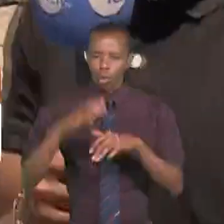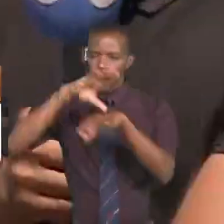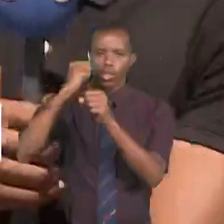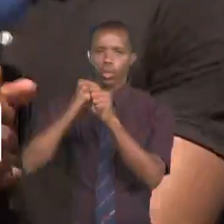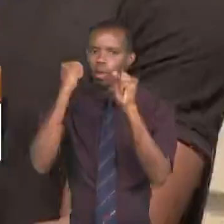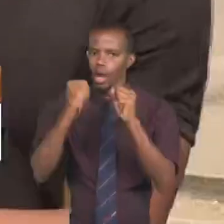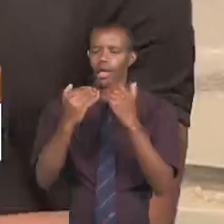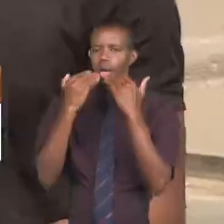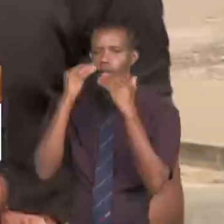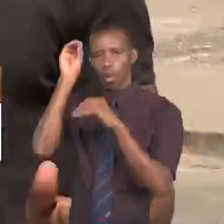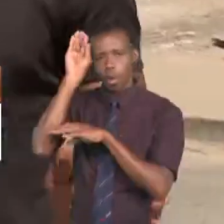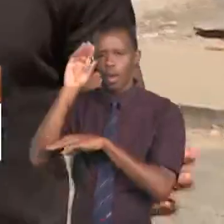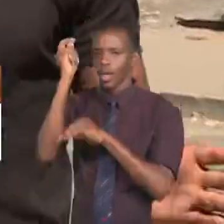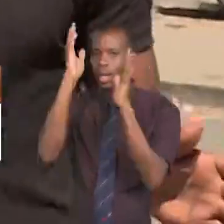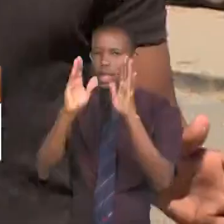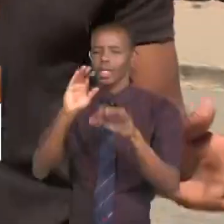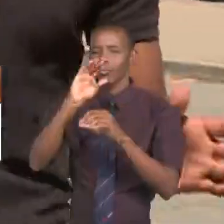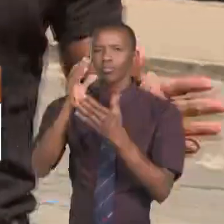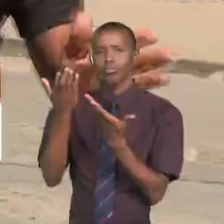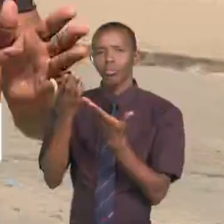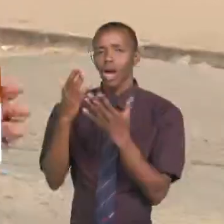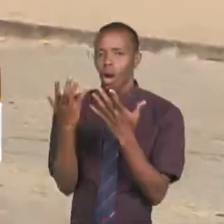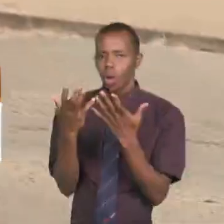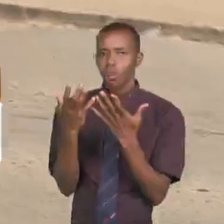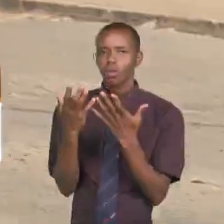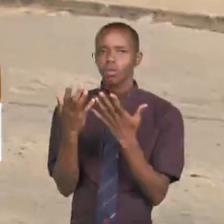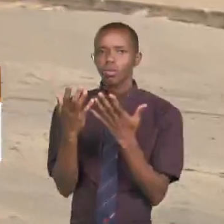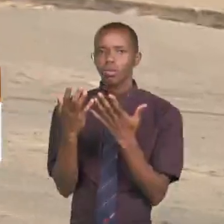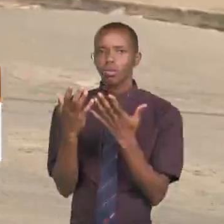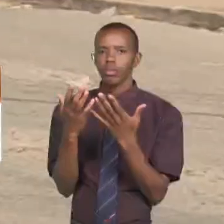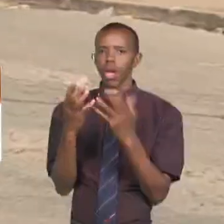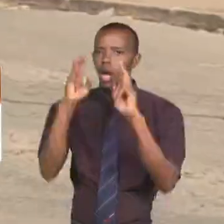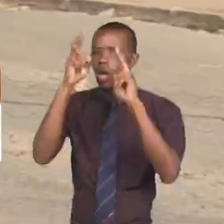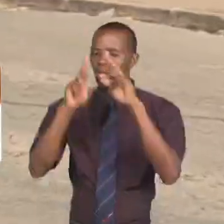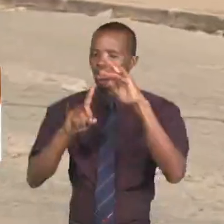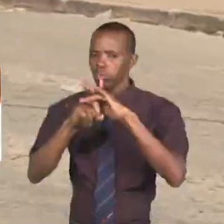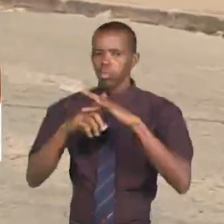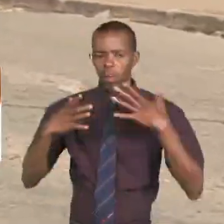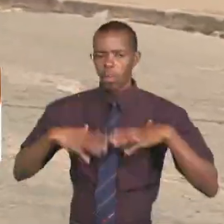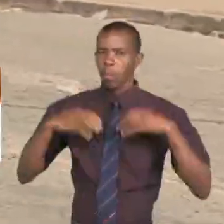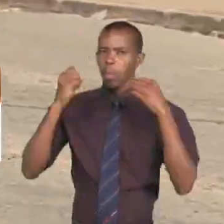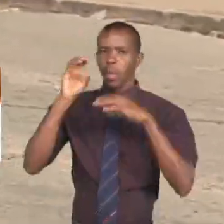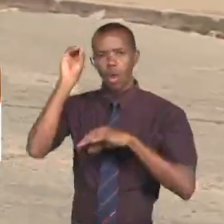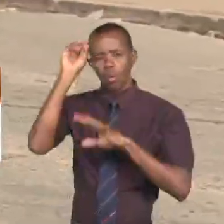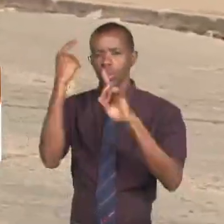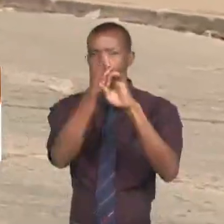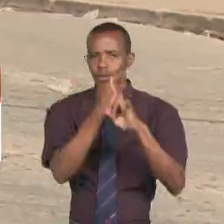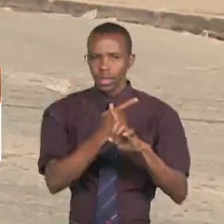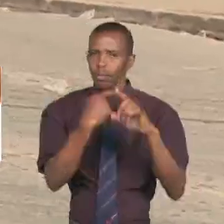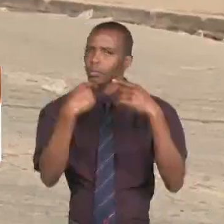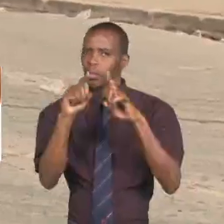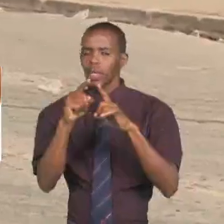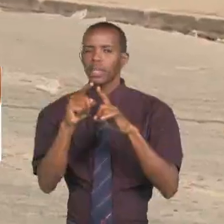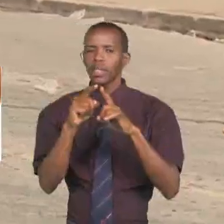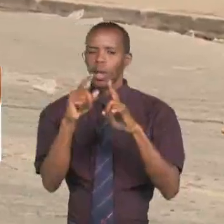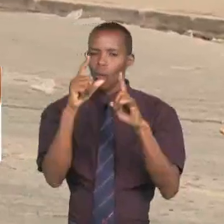Asante sana kwa maoni yako. Ni maoni tu ya wananchi hadi ya jinsi ambavyo jambo ambalo limejitokeza kwamba ni kwamba wengi wanahisia mseto, lakini